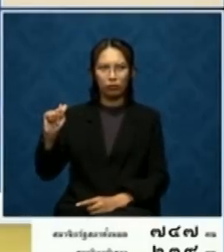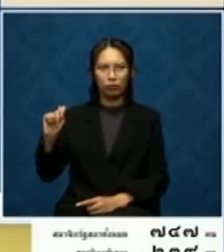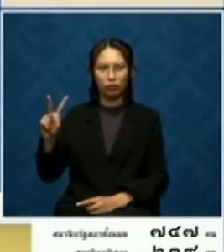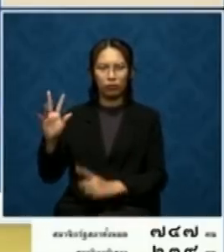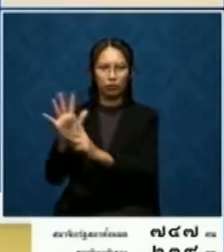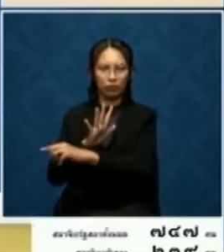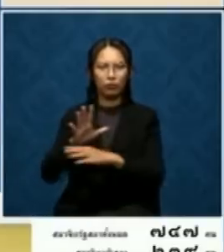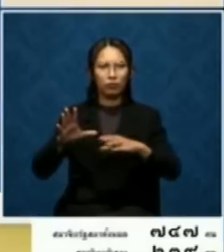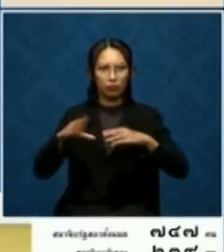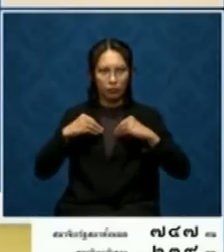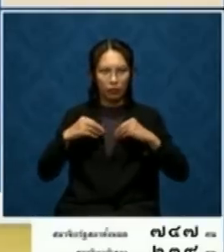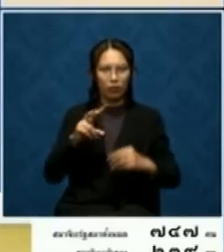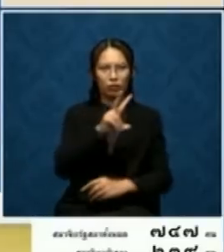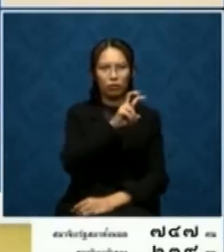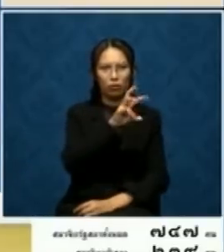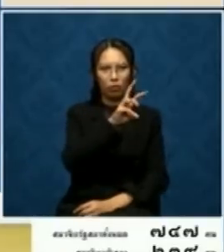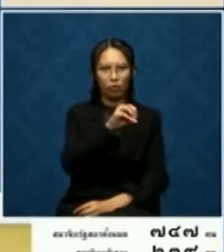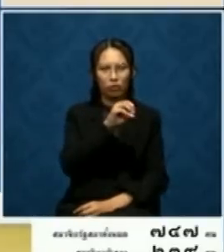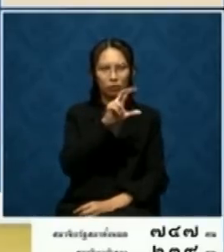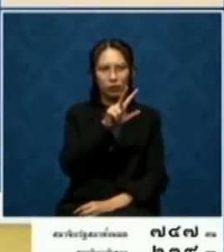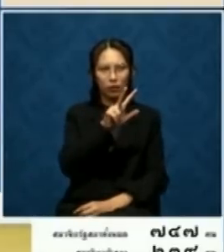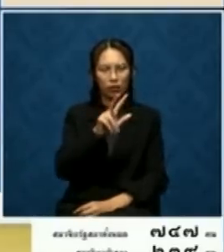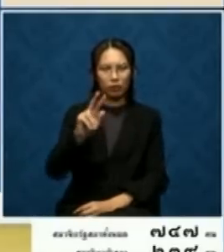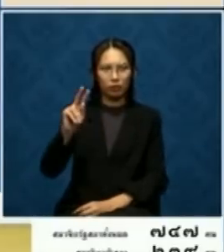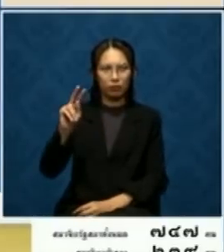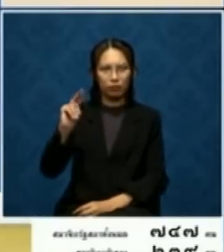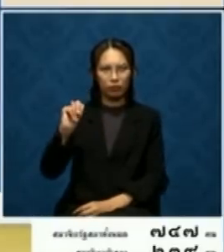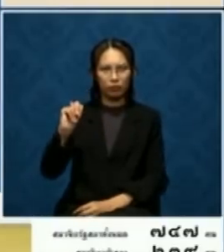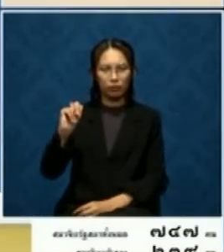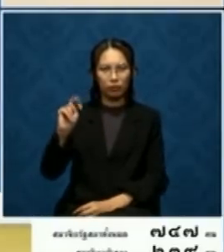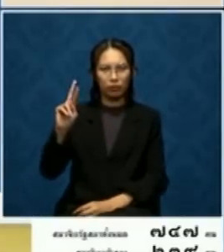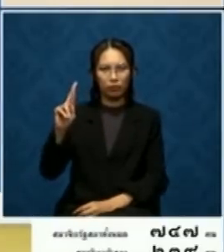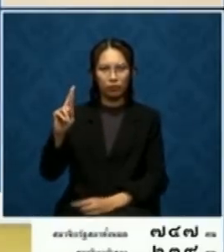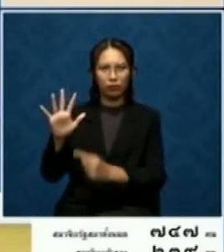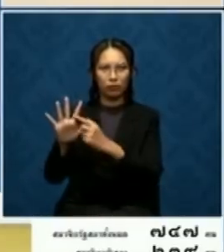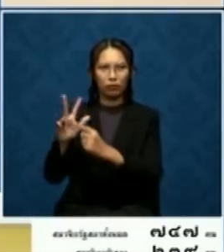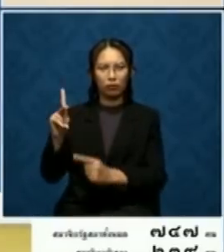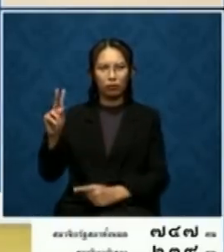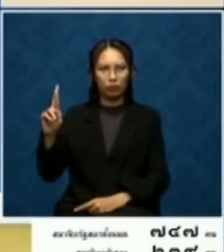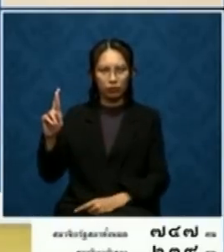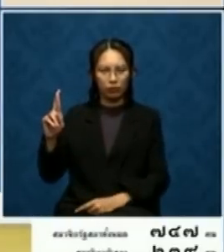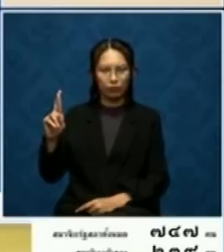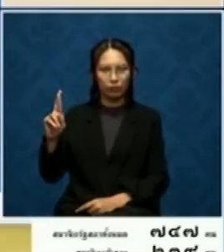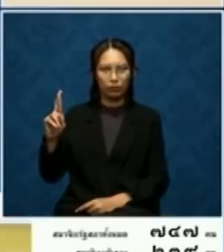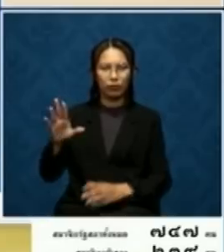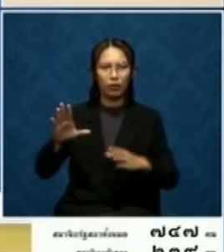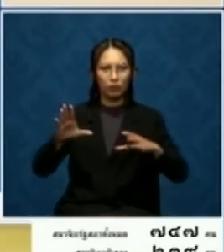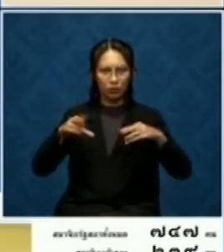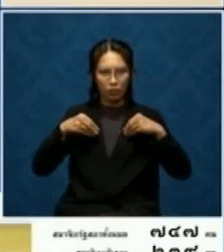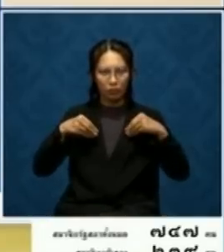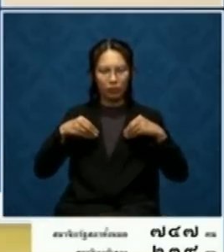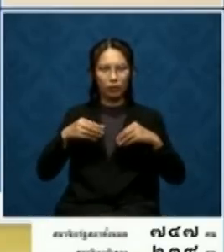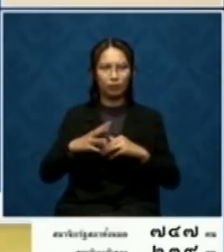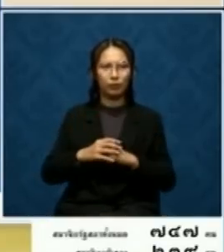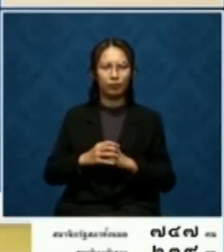คิดดีแต่ว่าเวลาใช้จริงมันอาจจะไม่ได้ แม้กระทั่งพรรคก้าวไกลเองดร.โจที่เป็นฝ่ายนโยบายของพรรคก้าวไกลเนี่ยก็ชำแหละเรื่องของ